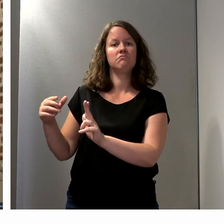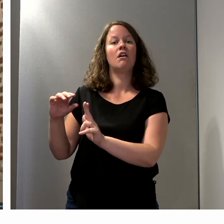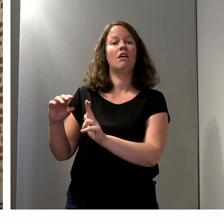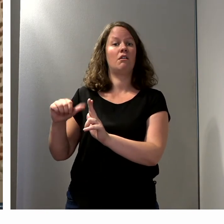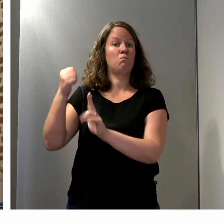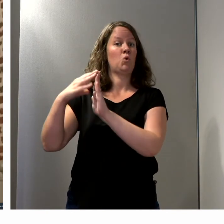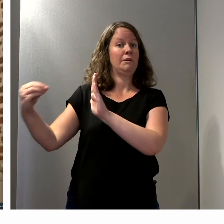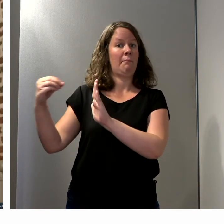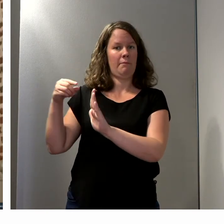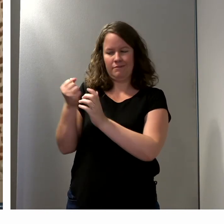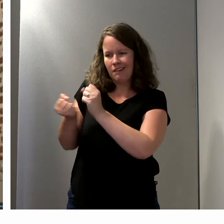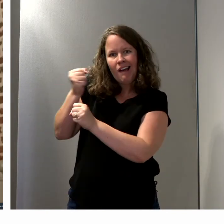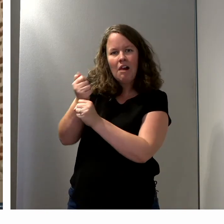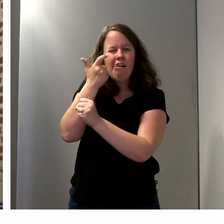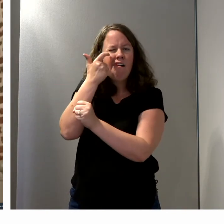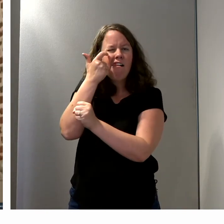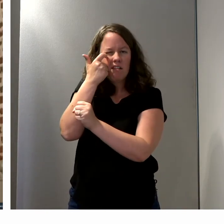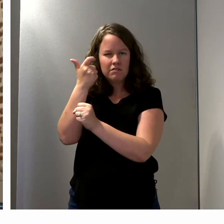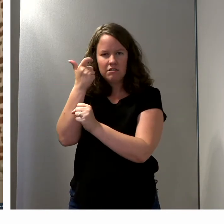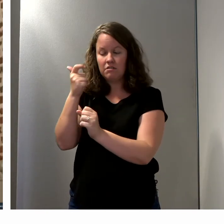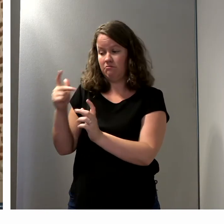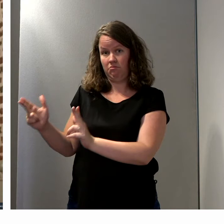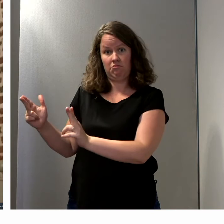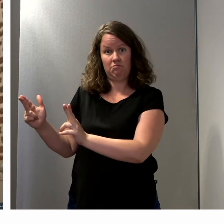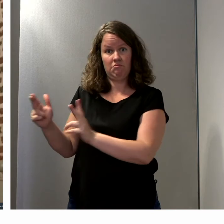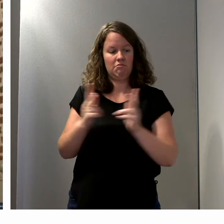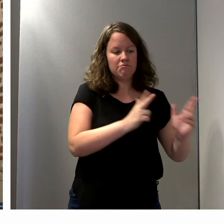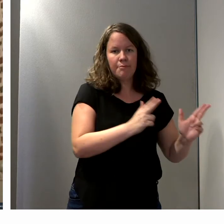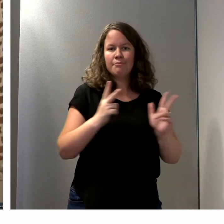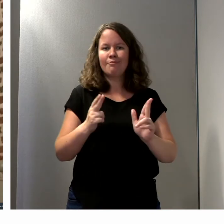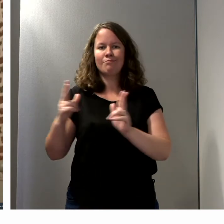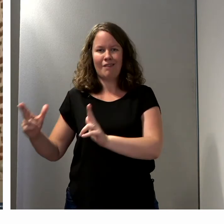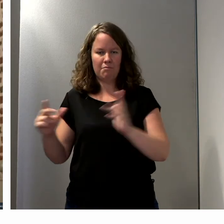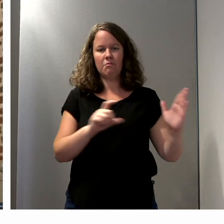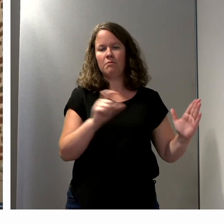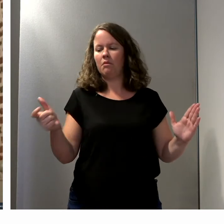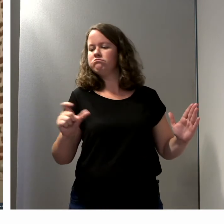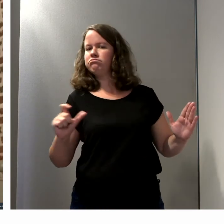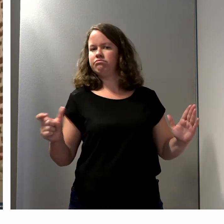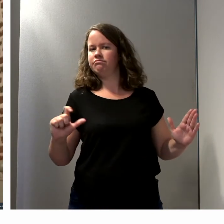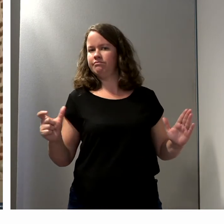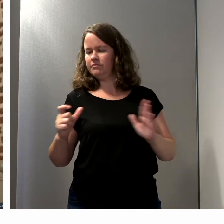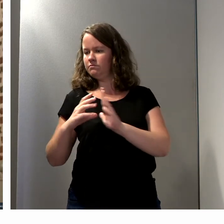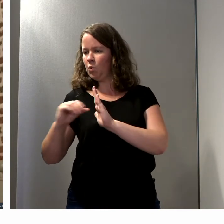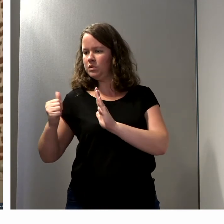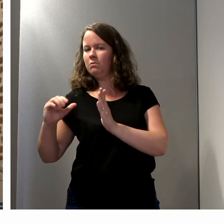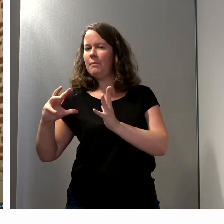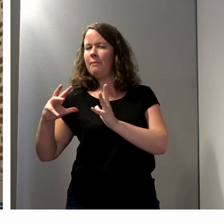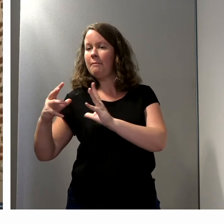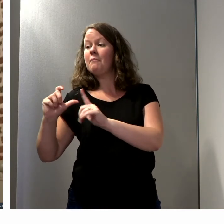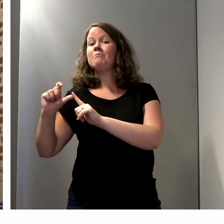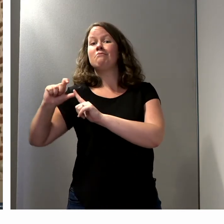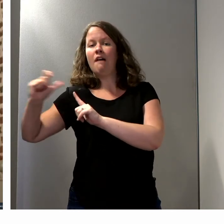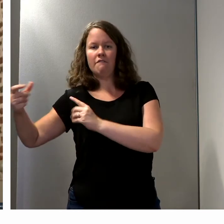qu'on a retenue. Et ensuite, si le prototype, il y a une petite itération, on améliore le prototype. Et ensuite, on rentre dans la